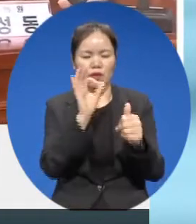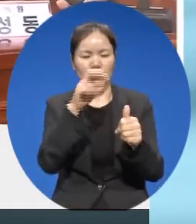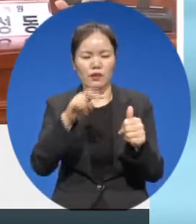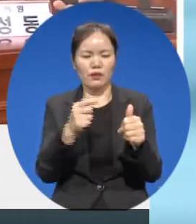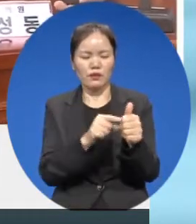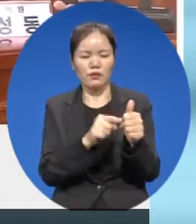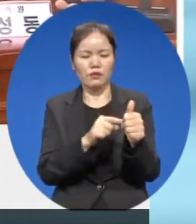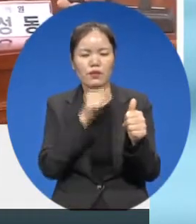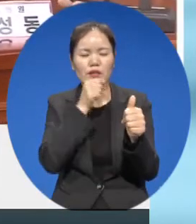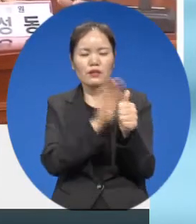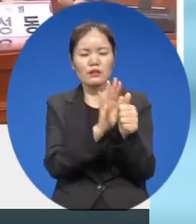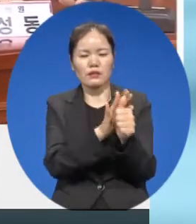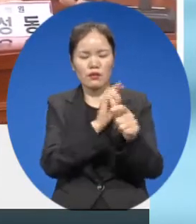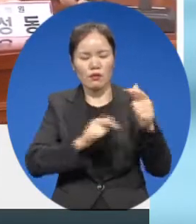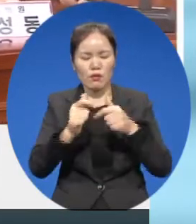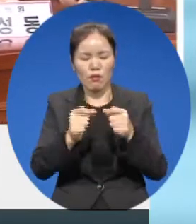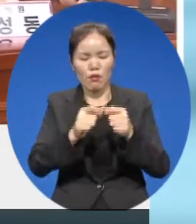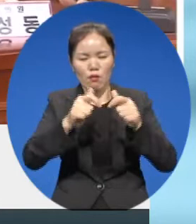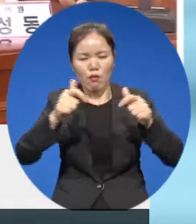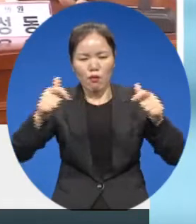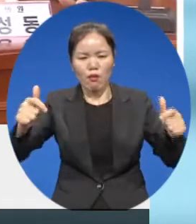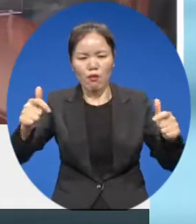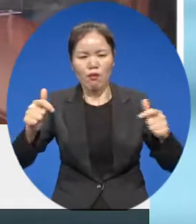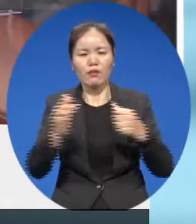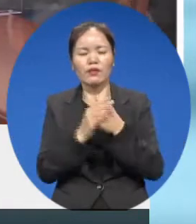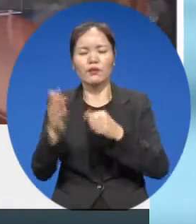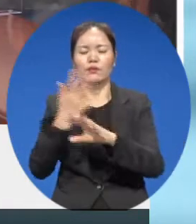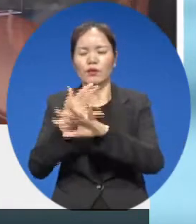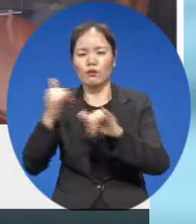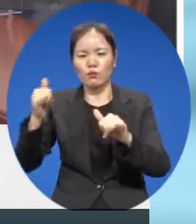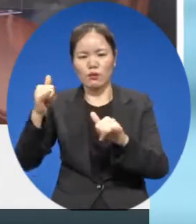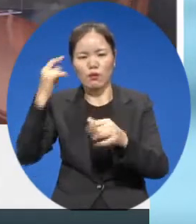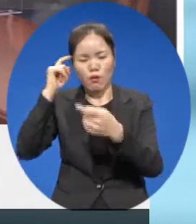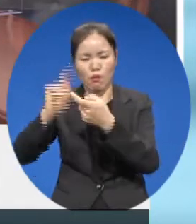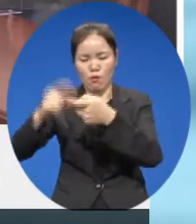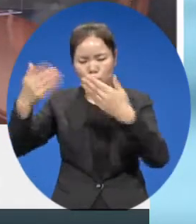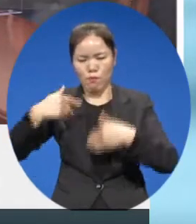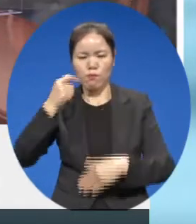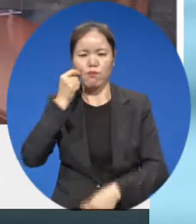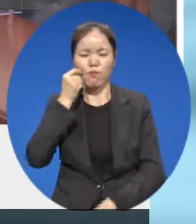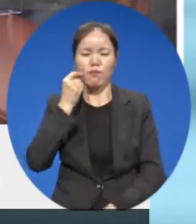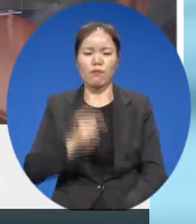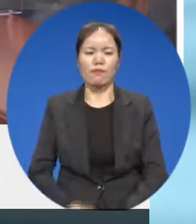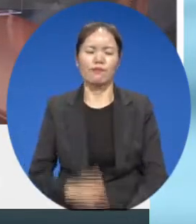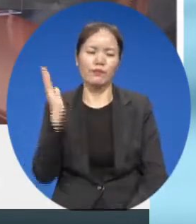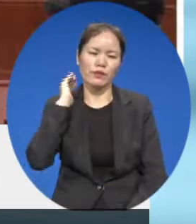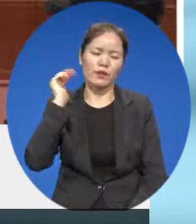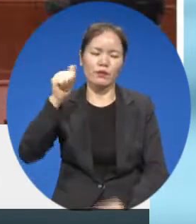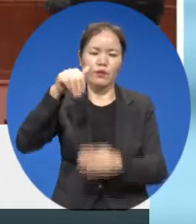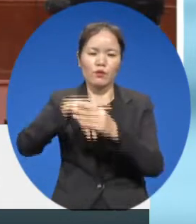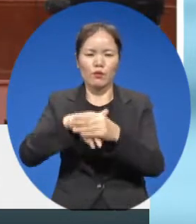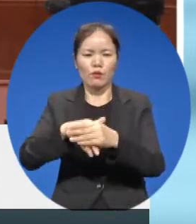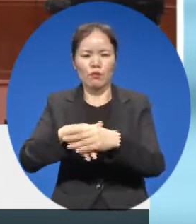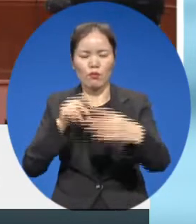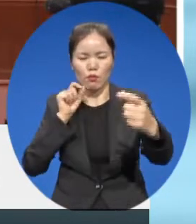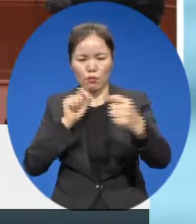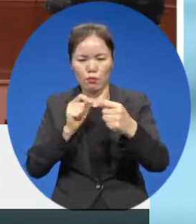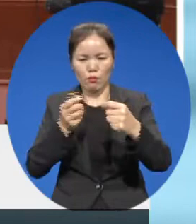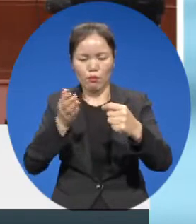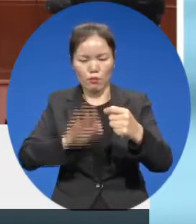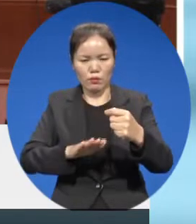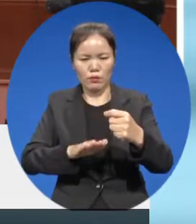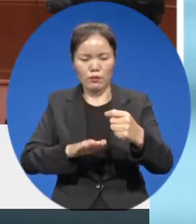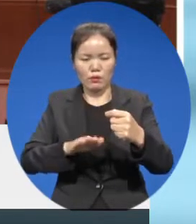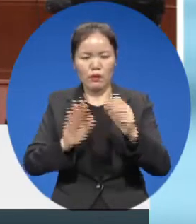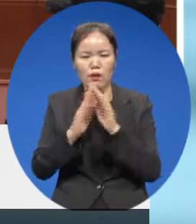그 분을 지지하는 세력이 더 많아지면서 다른분들이 전 요즘 관심을 못받고 있는 상황이에요 그래서 10만 남지도 않은 상황에서 본인들이 갖고